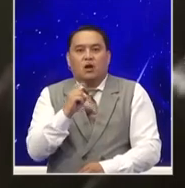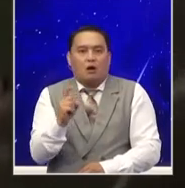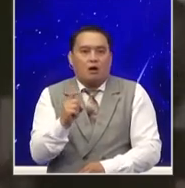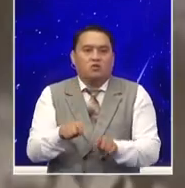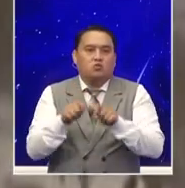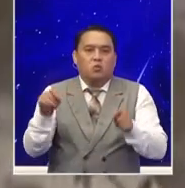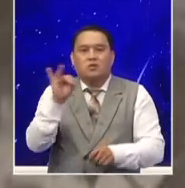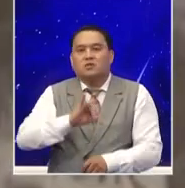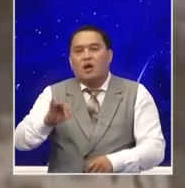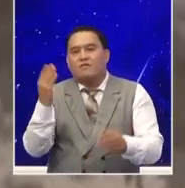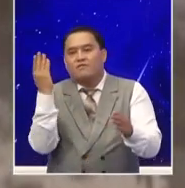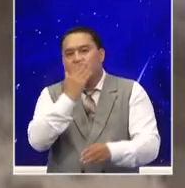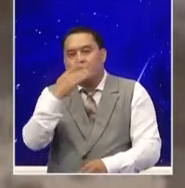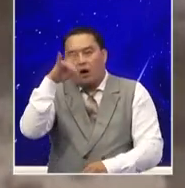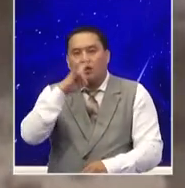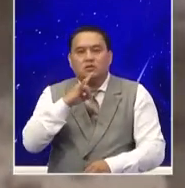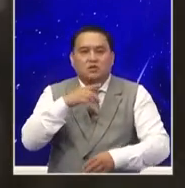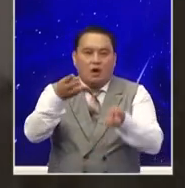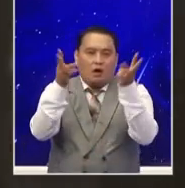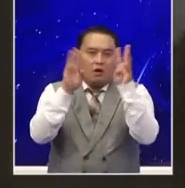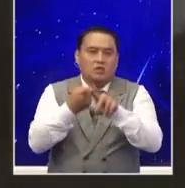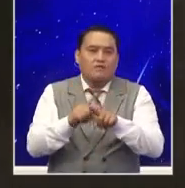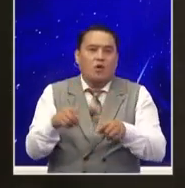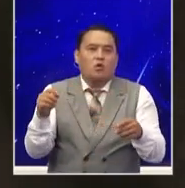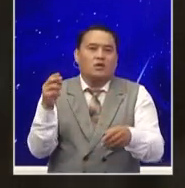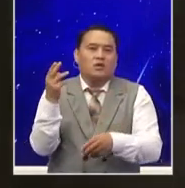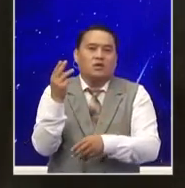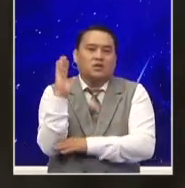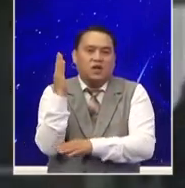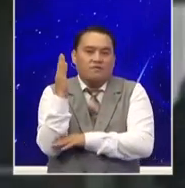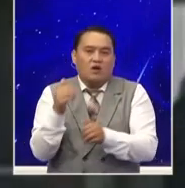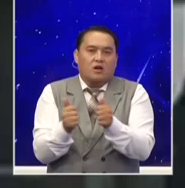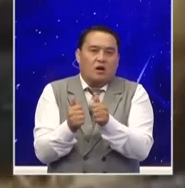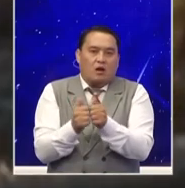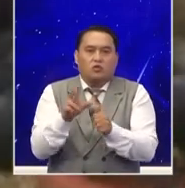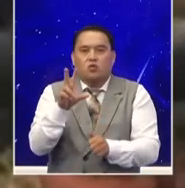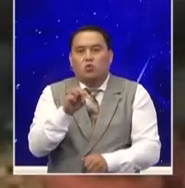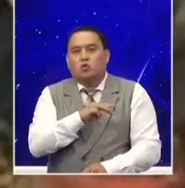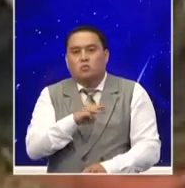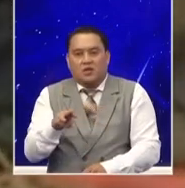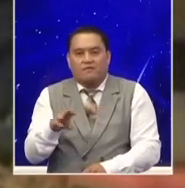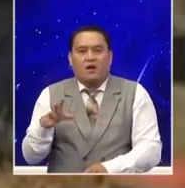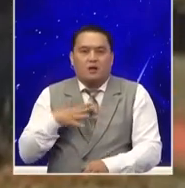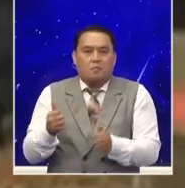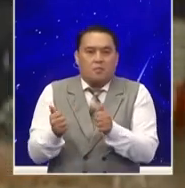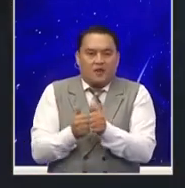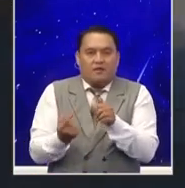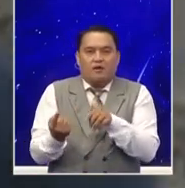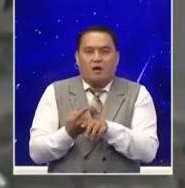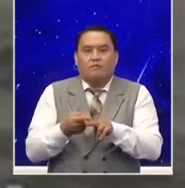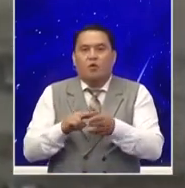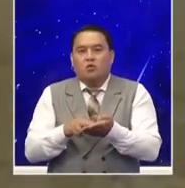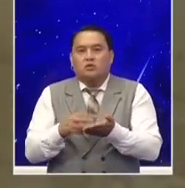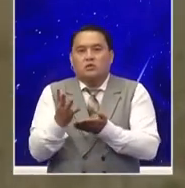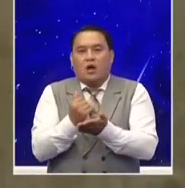созданная для исторического фильма «Казахское ханство». Это деревянное строение находилось на расстоянии около 300 метров от первого очага. На складе